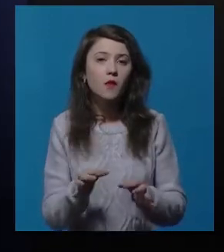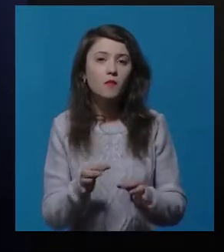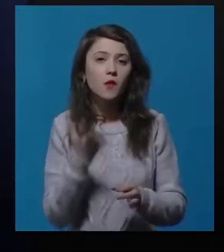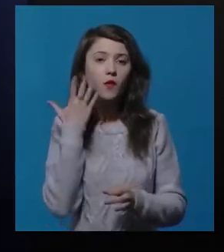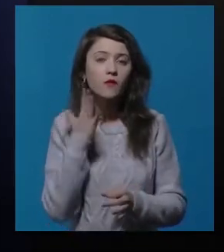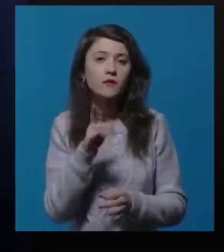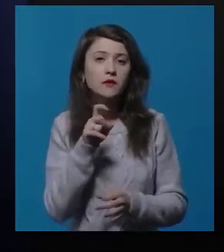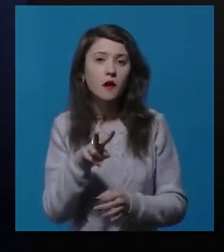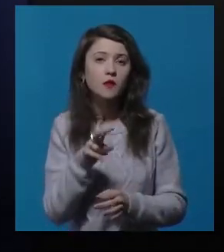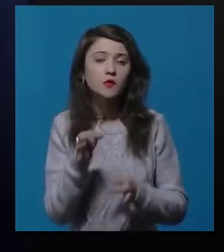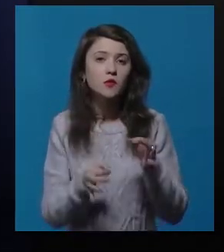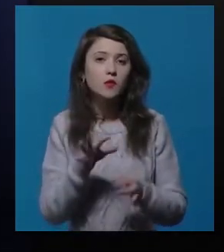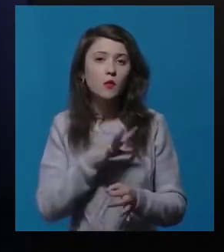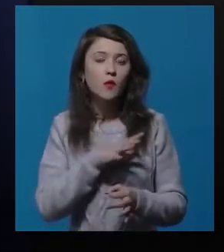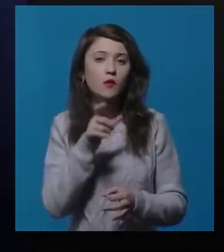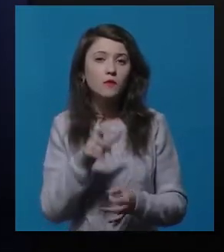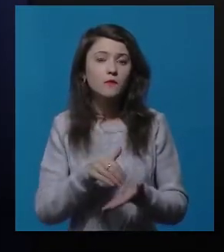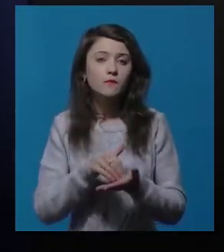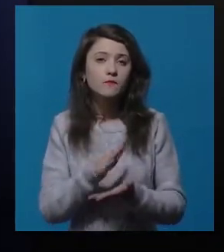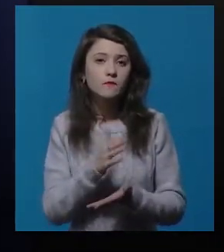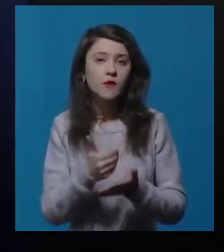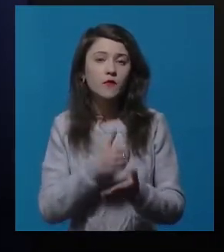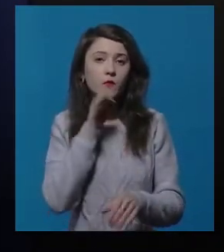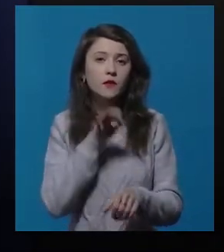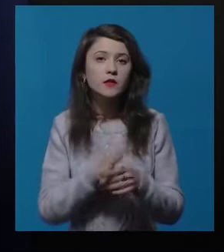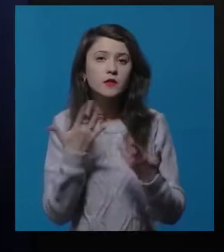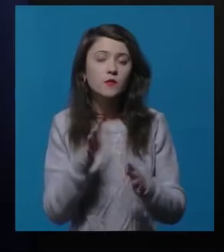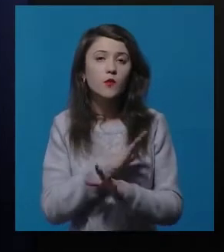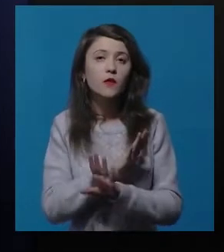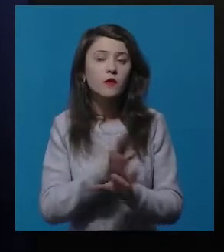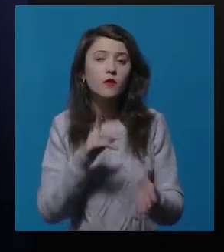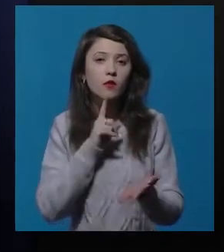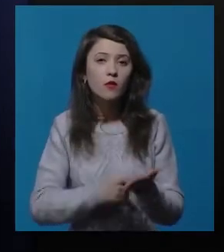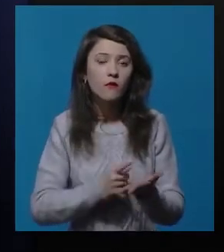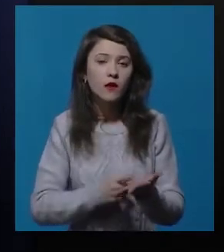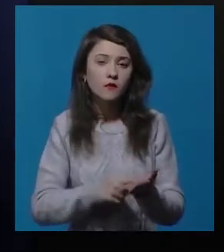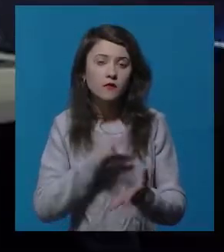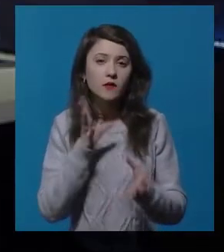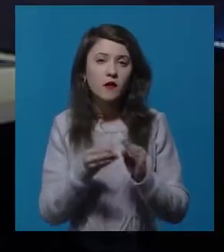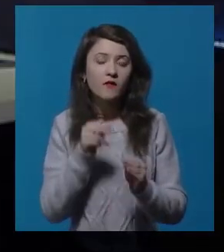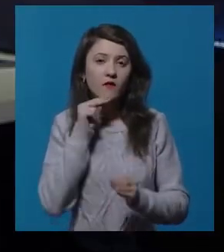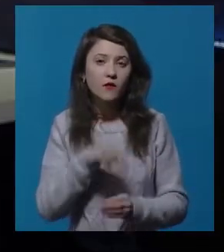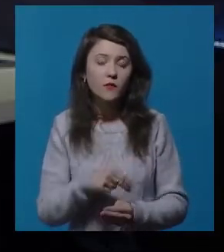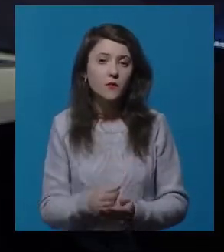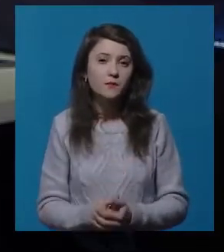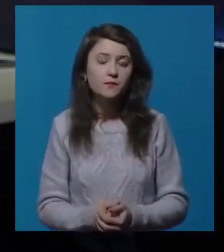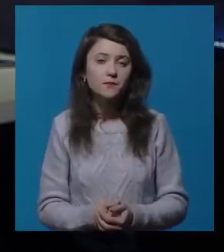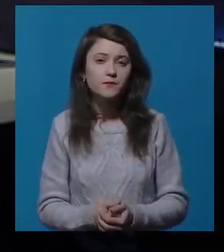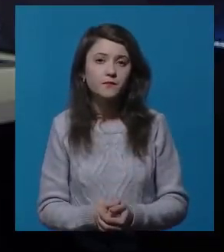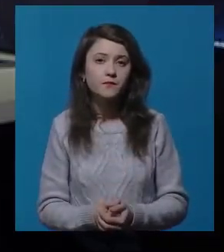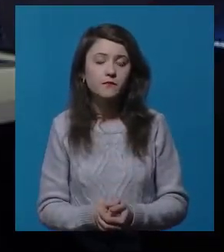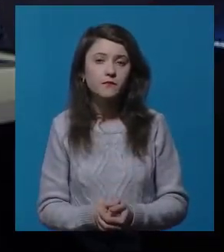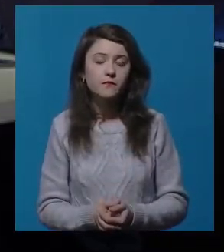суду було особу звільнення від відповідальності, оскільки було не доведено вину її взагалі. І це